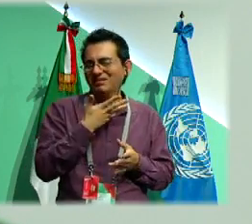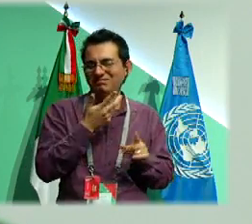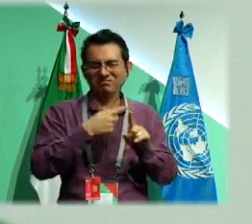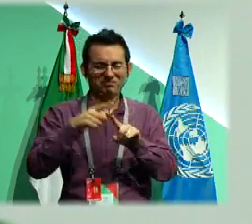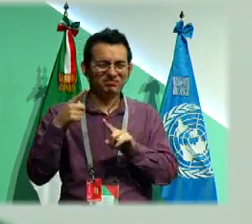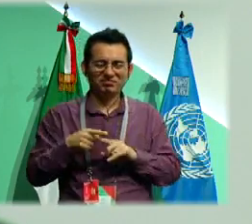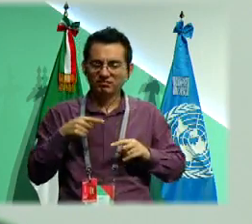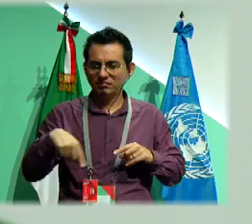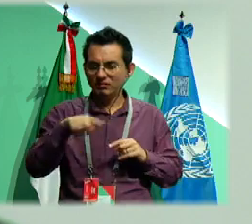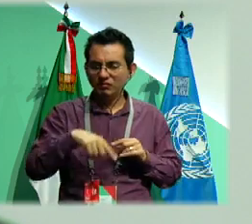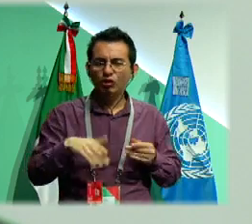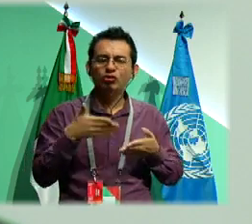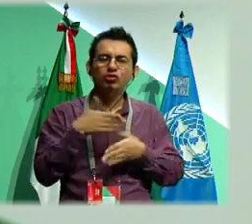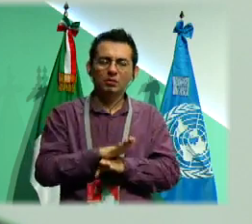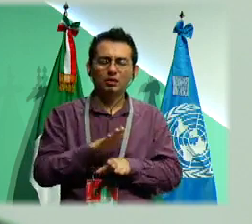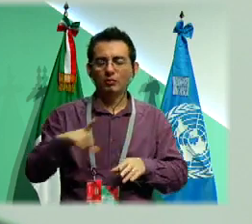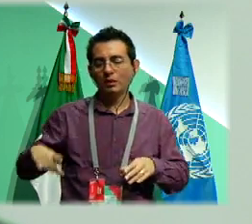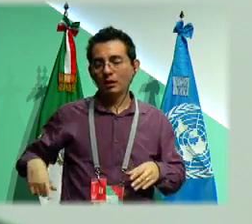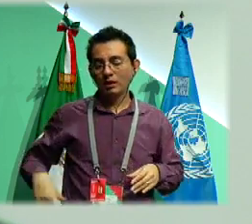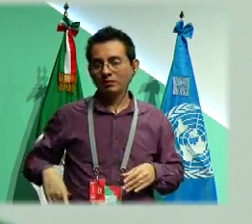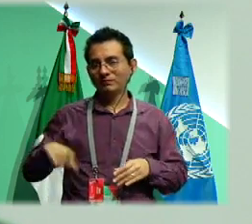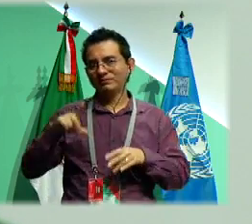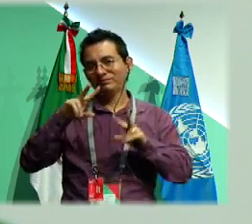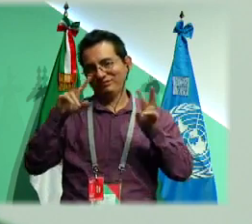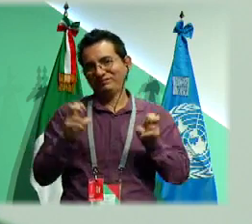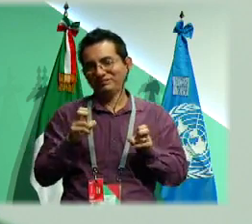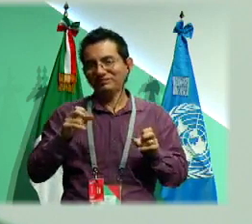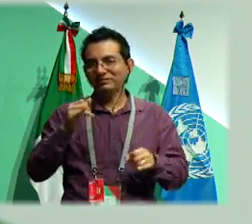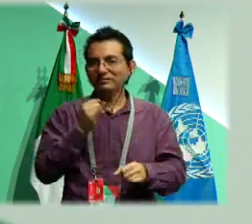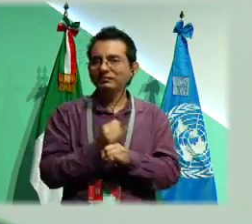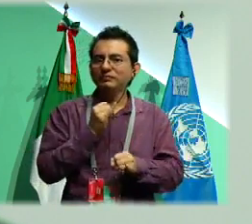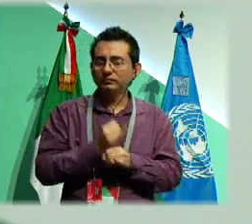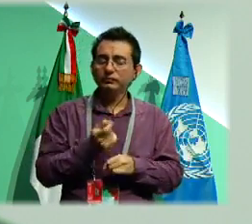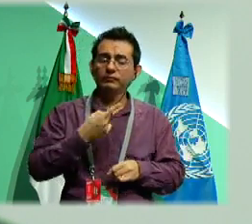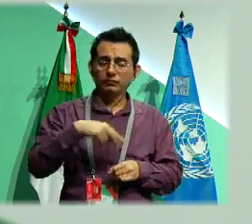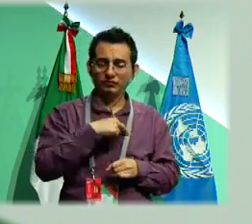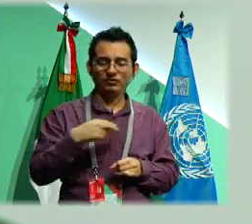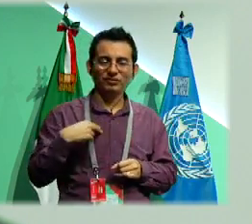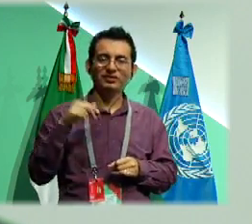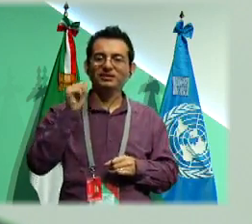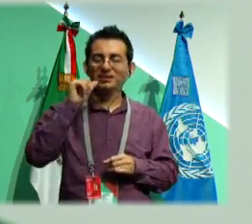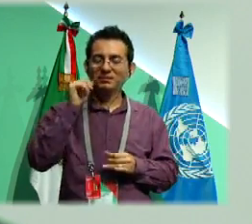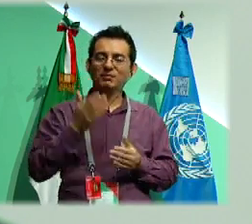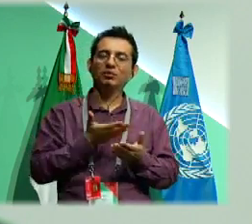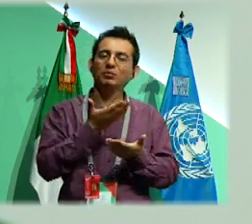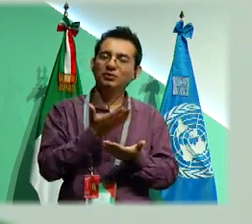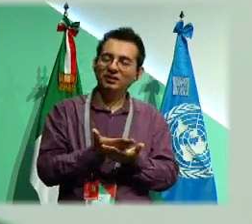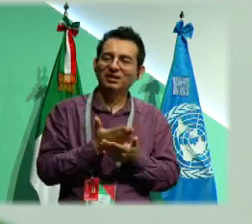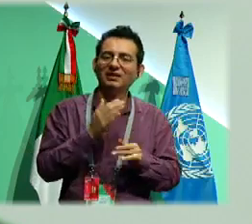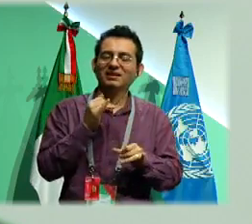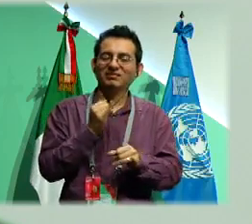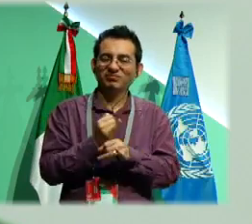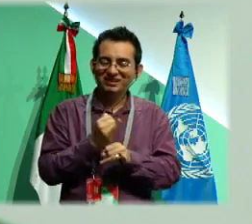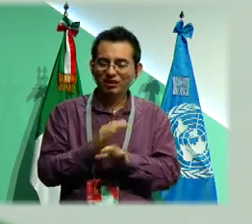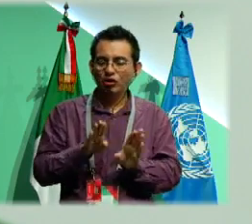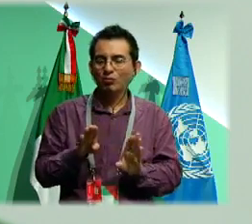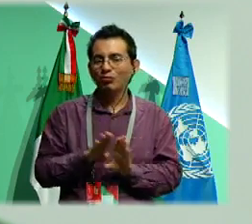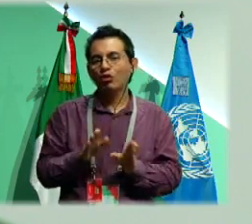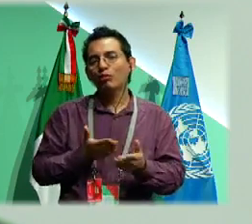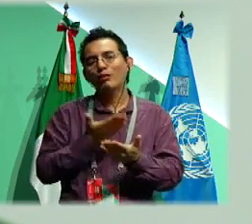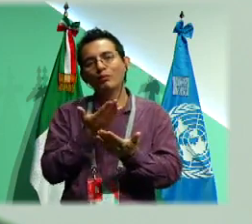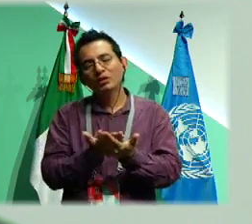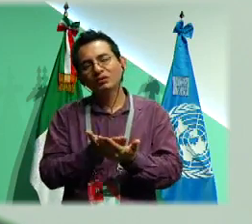réaliser certains changements. Ça peut inclure le fait de publier les propositions faites par chaque pays. On peut également publier